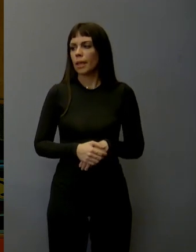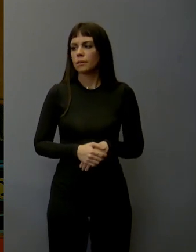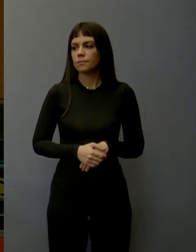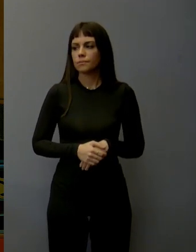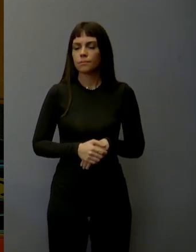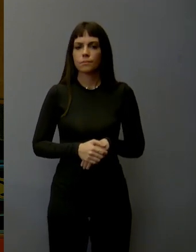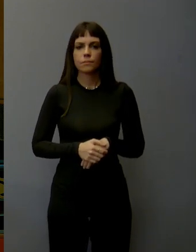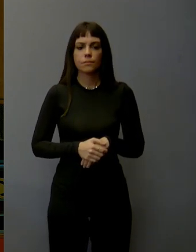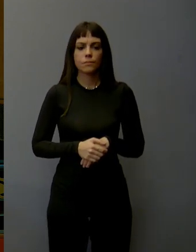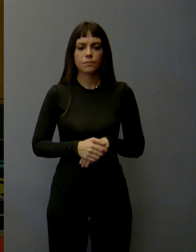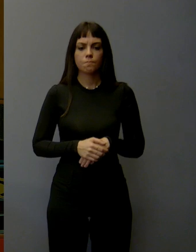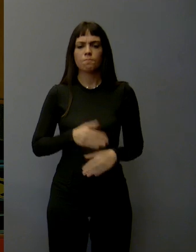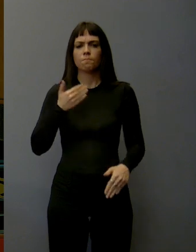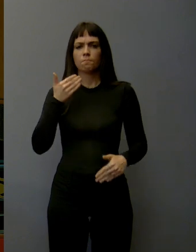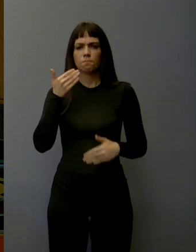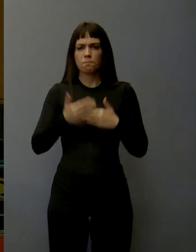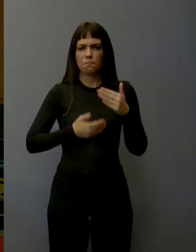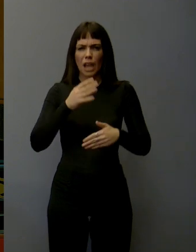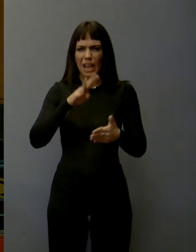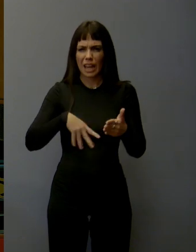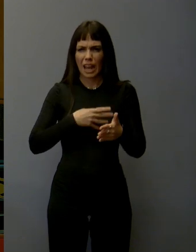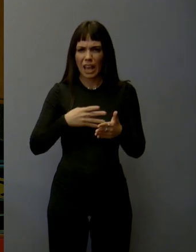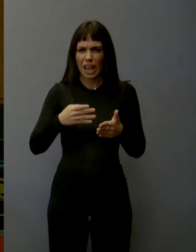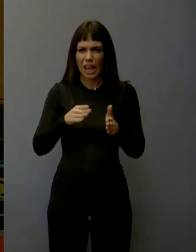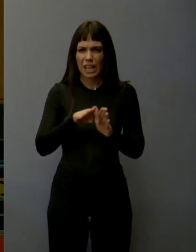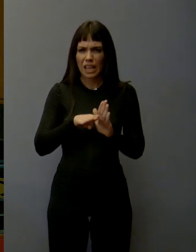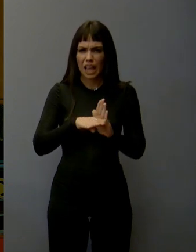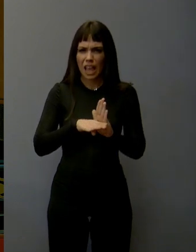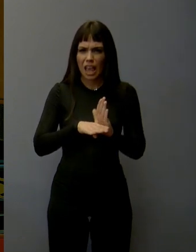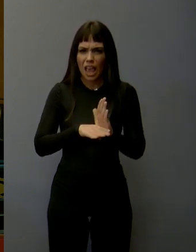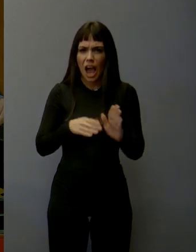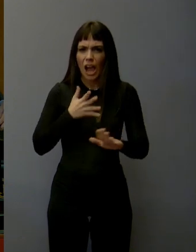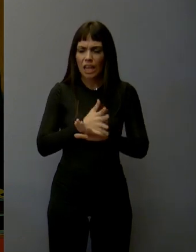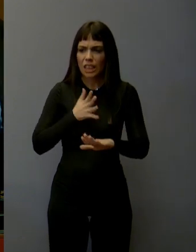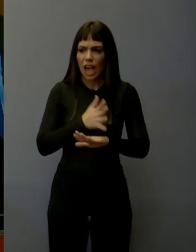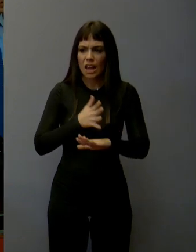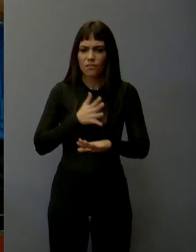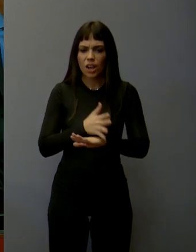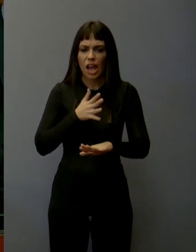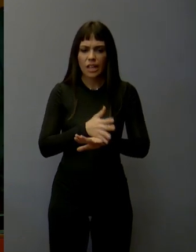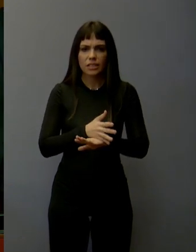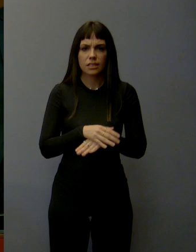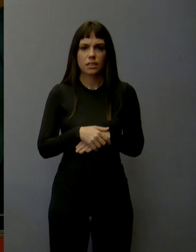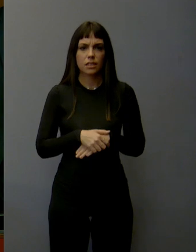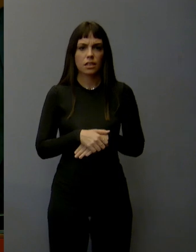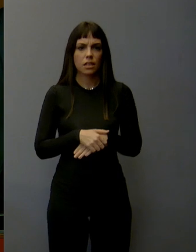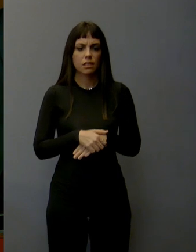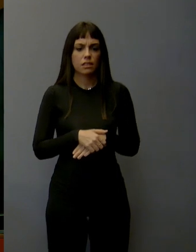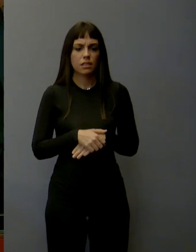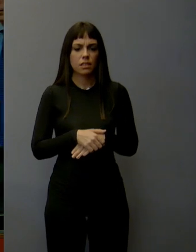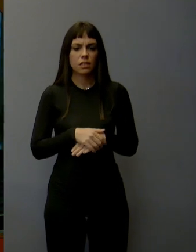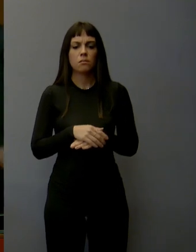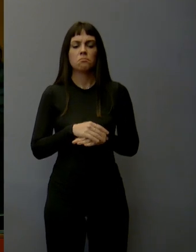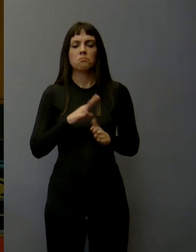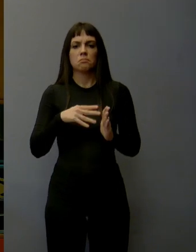Allora Proseguo con la griglia degli interventi Allora Proseguo con la